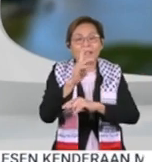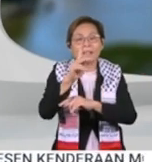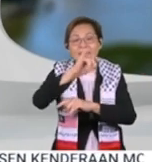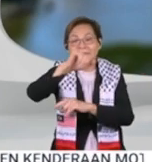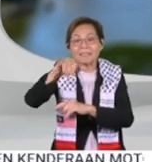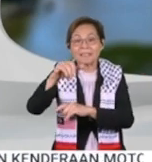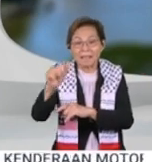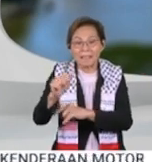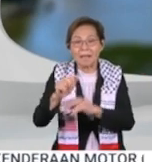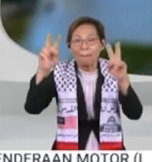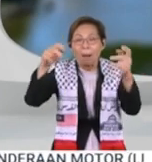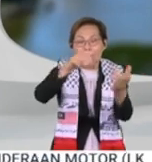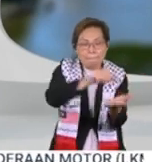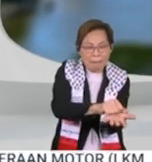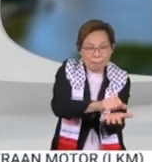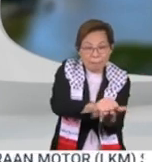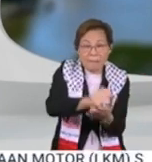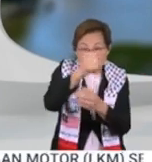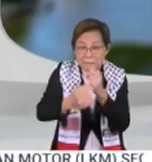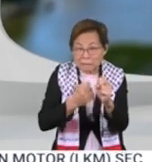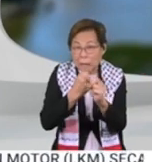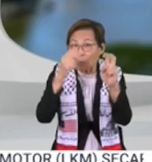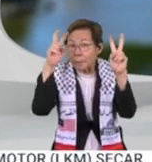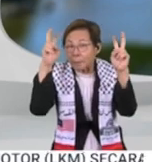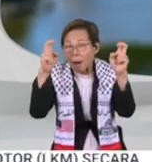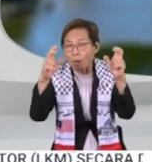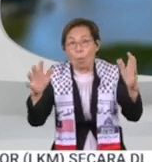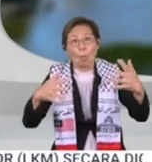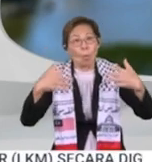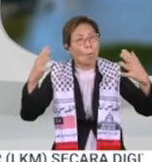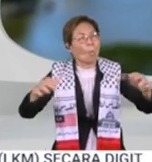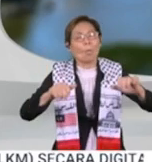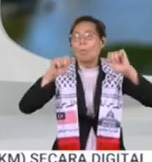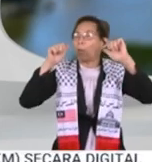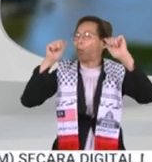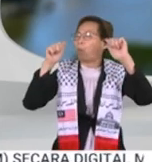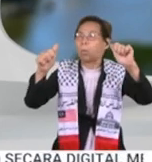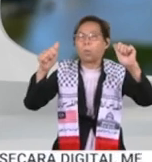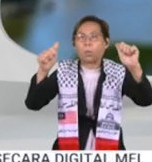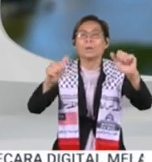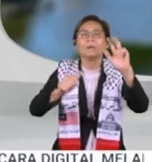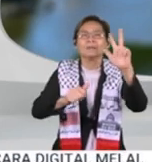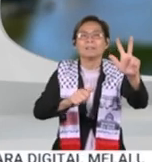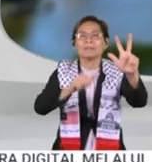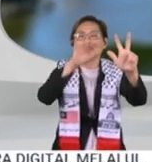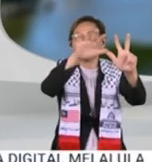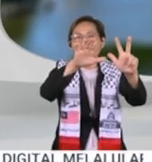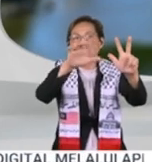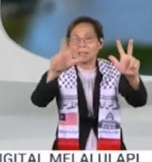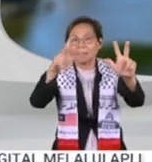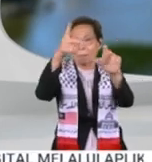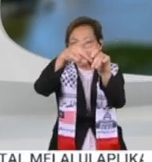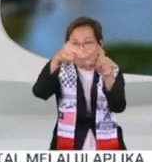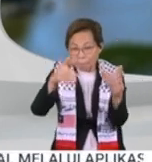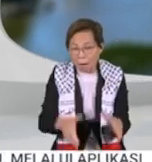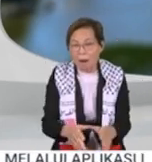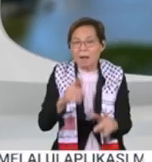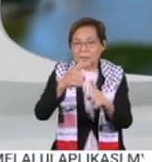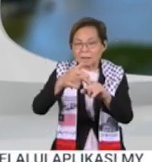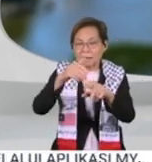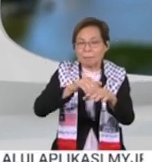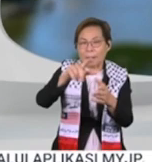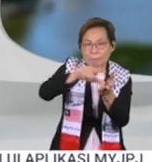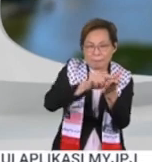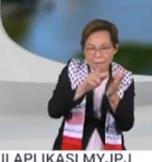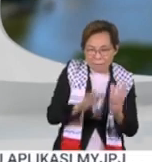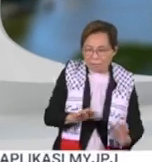yang bertemakan Batik pada tahun ini mendapat sambutan yang sangat menggalakkan dengan 353 penyertaan daripada